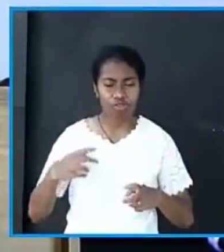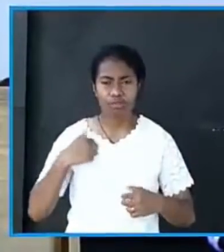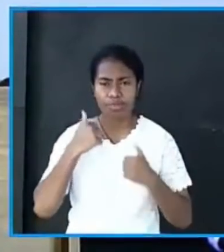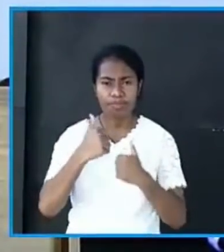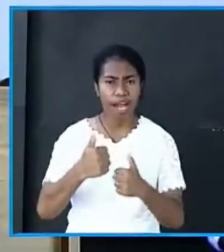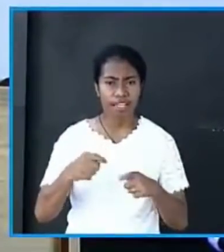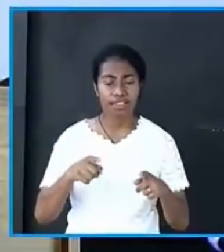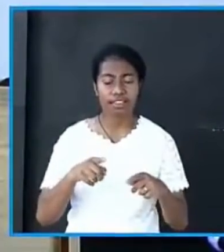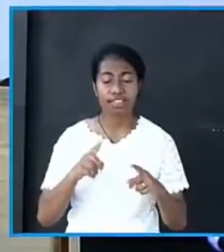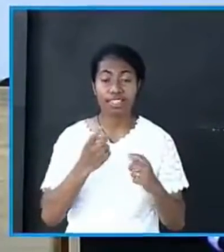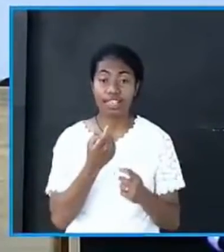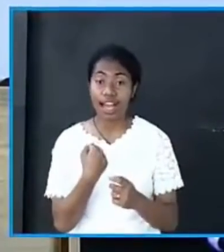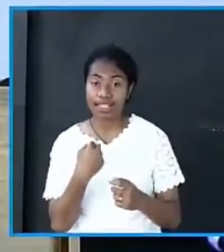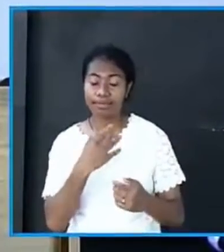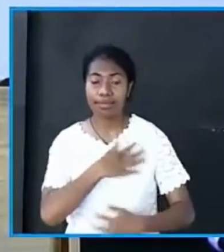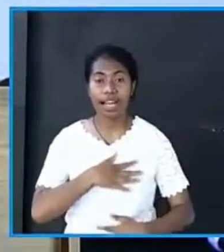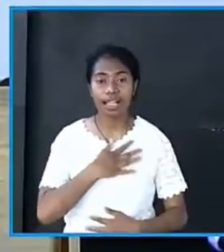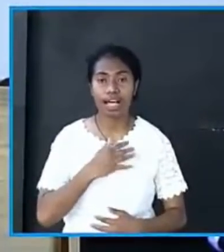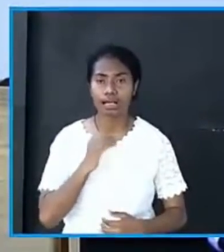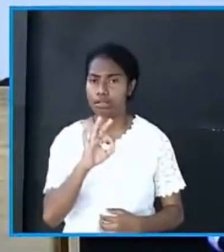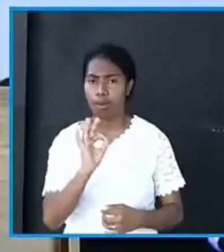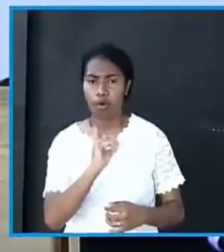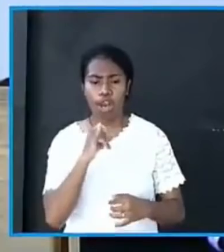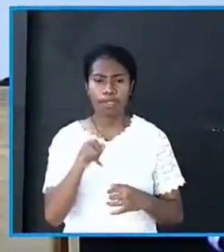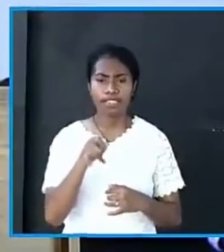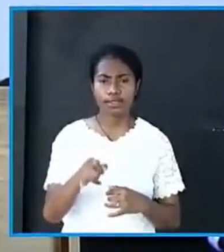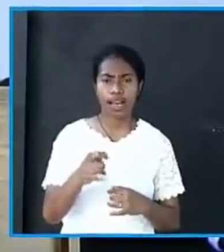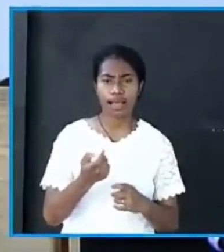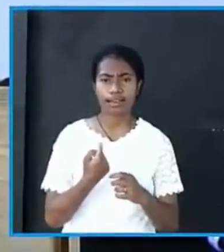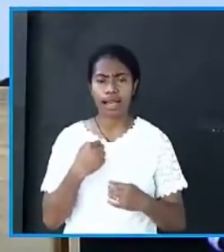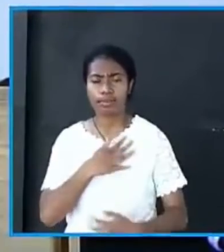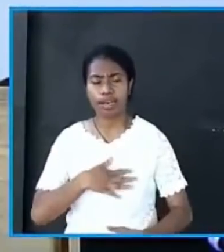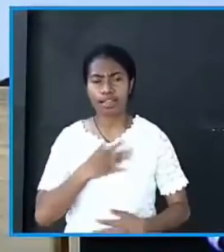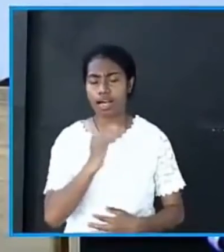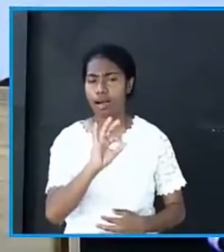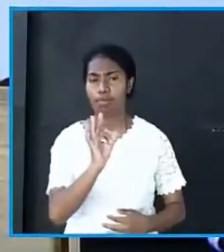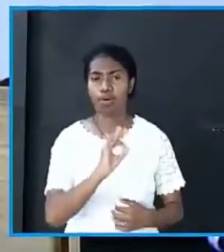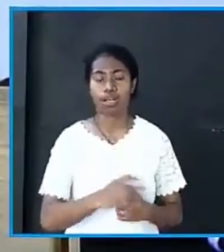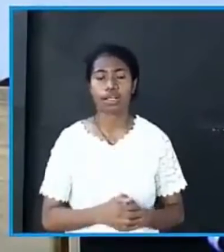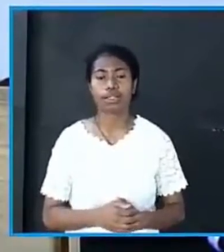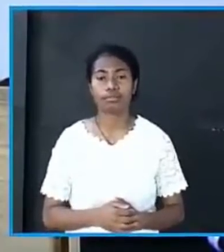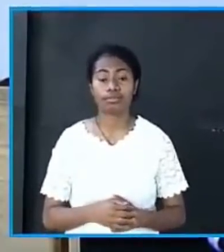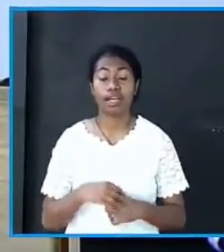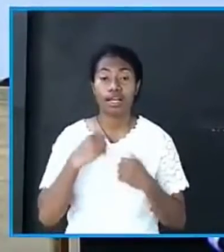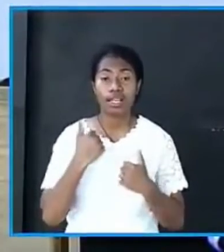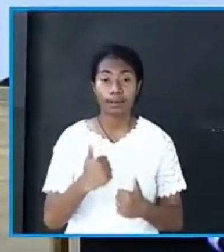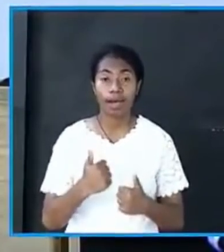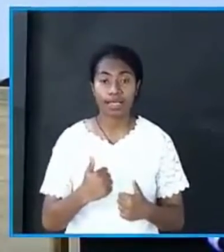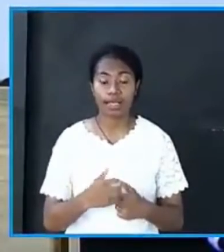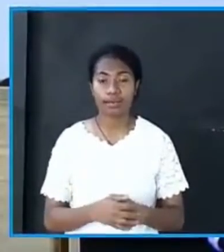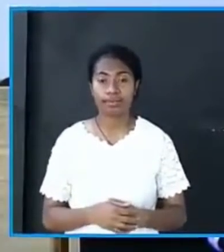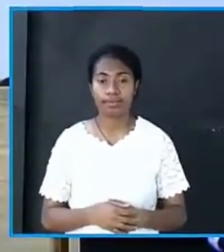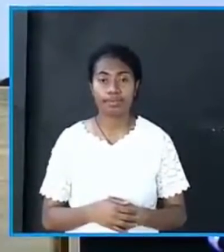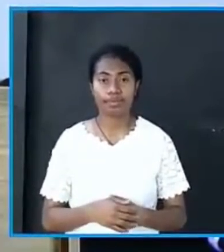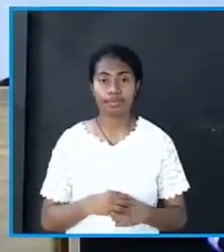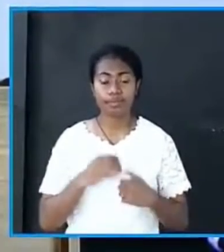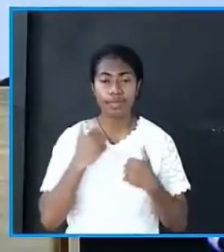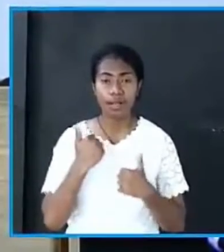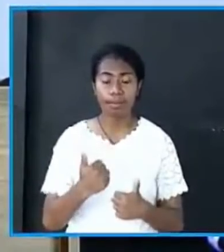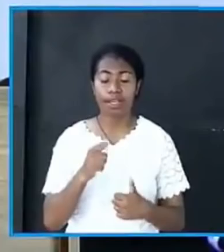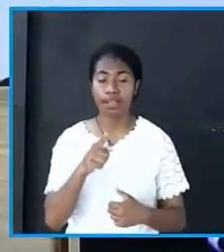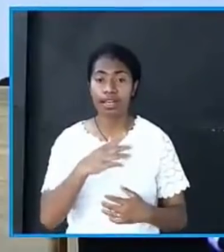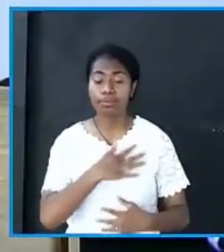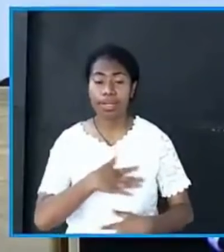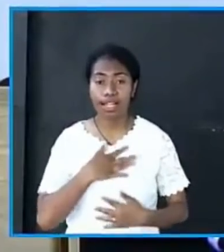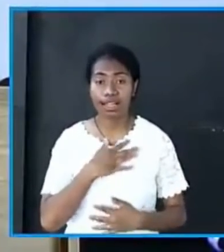binatang tidak boleh lebih vulgar binatang tapi seandainya ada kebaikan dalam tanda petik kebaikan